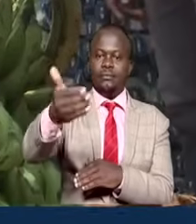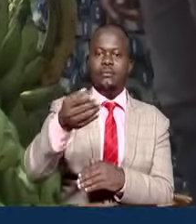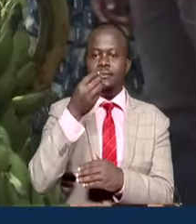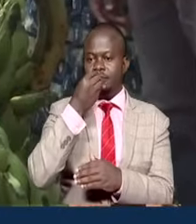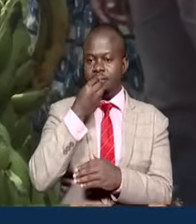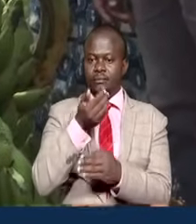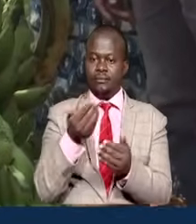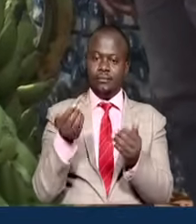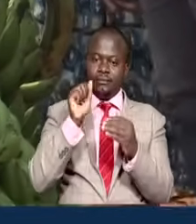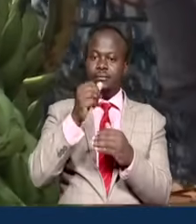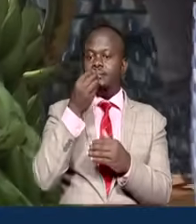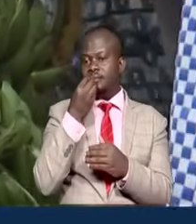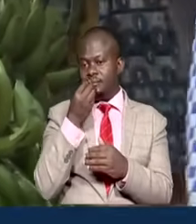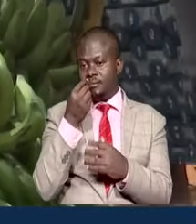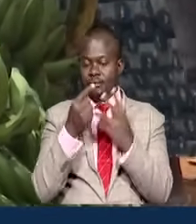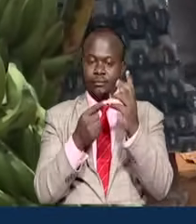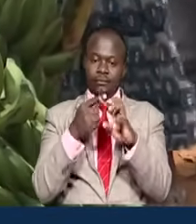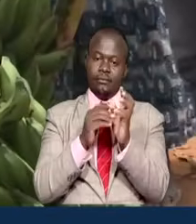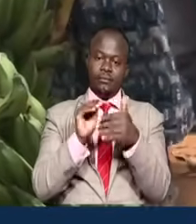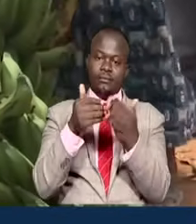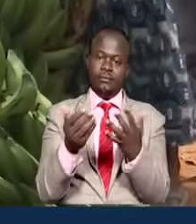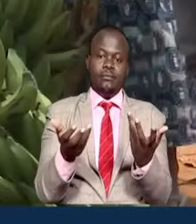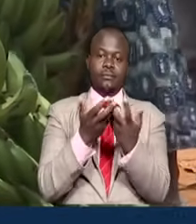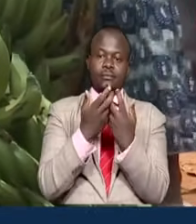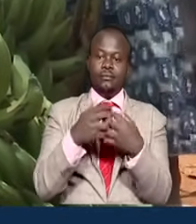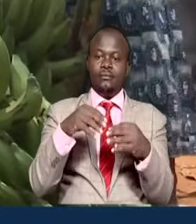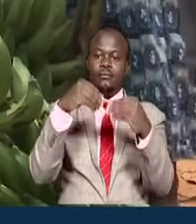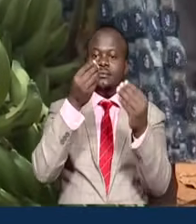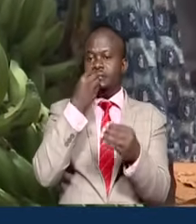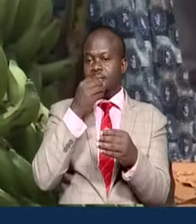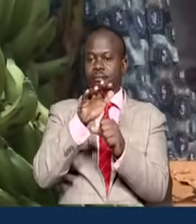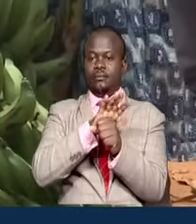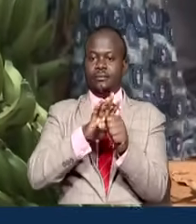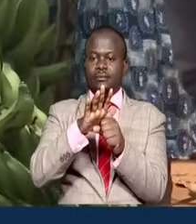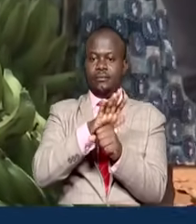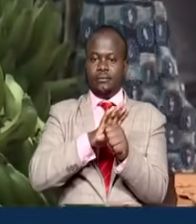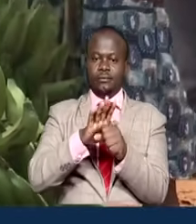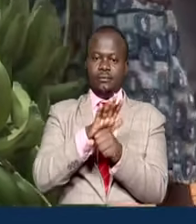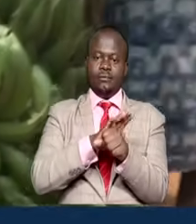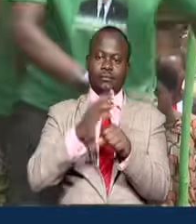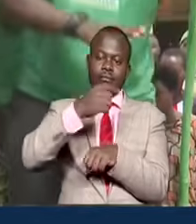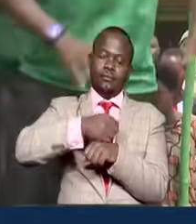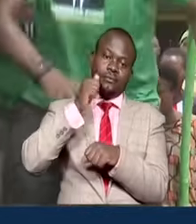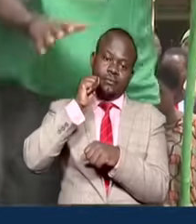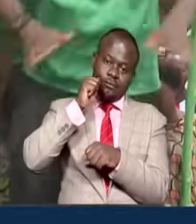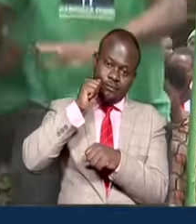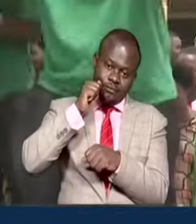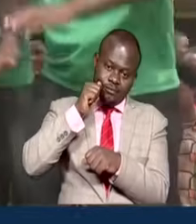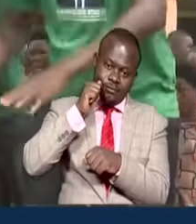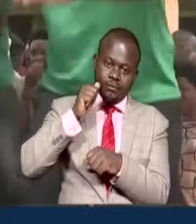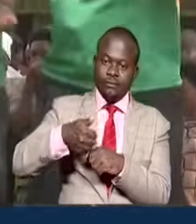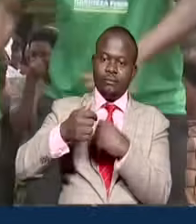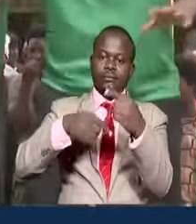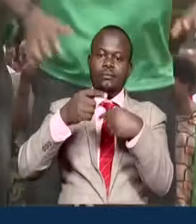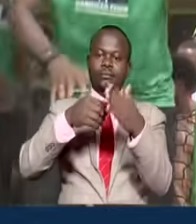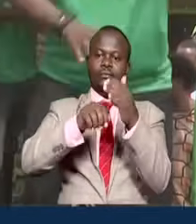y'amafunguro abana bafata. Ibyo kandi bikajyana no kubaha indyo yuzuye. Ku munsi w'ejo ishyaka Green Party